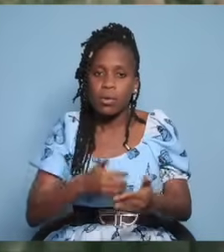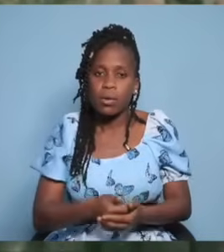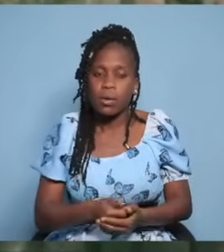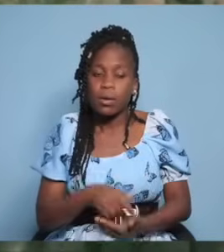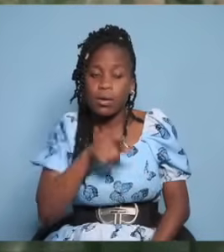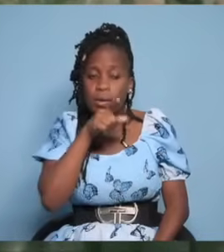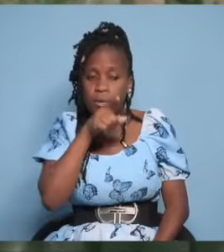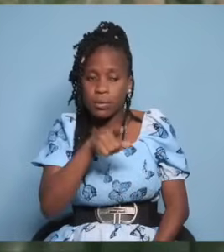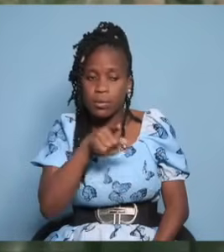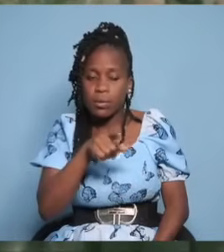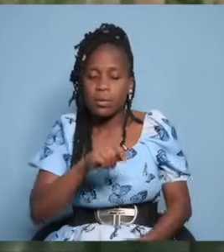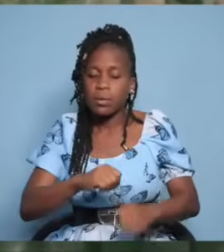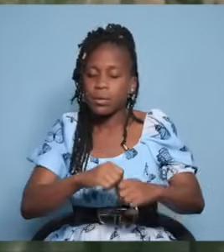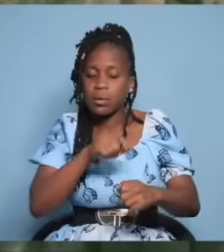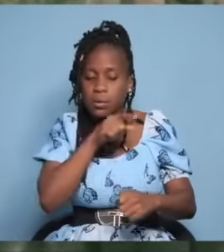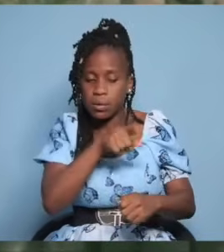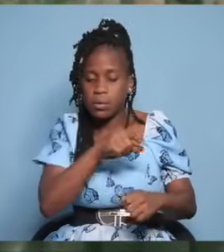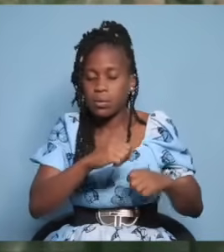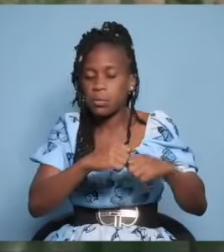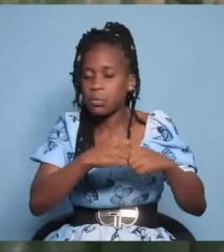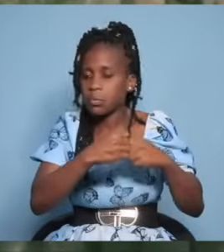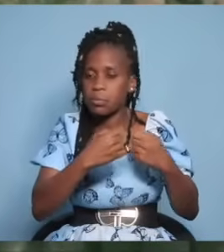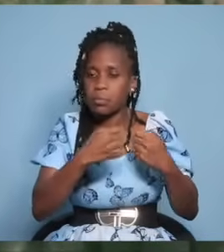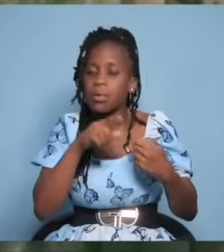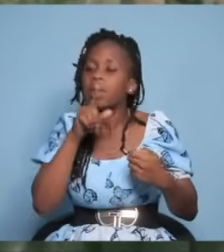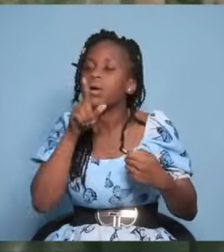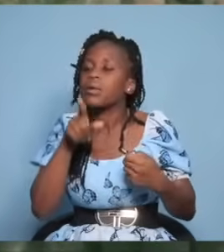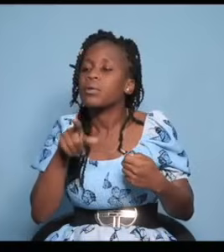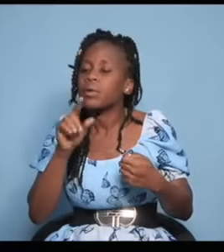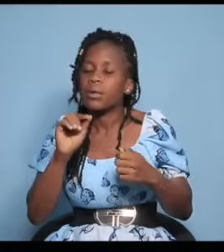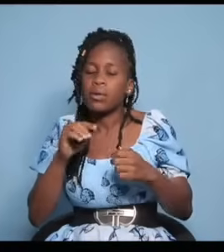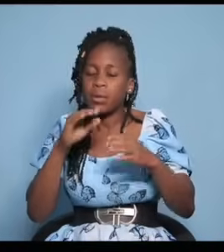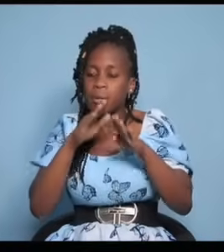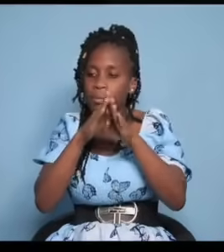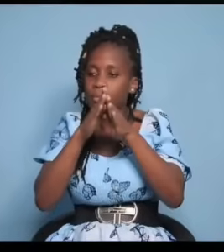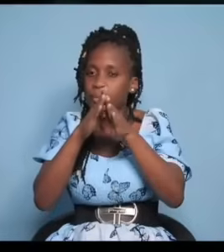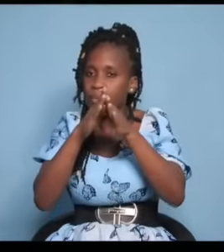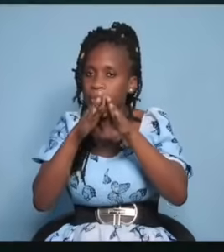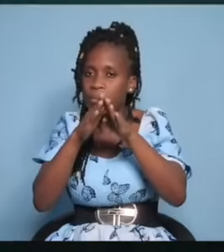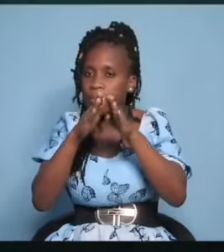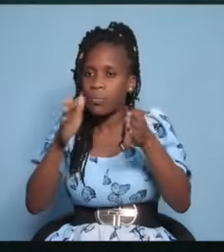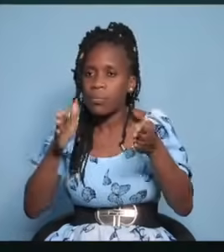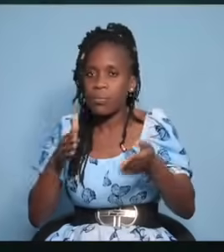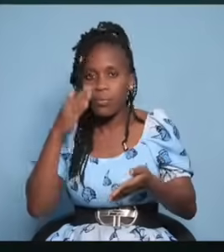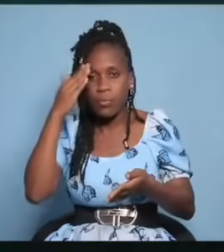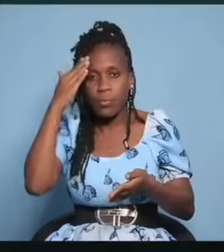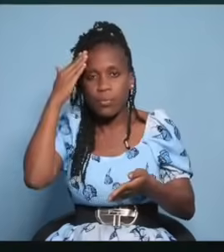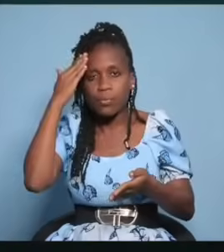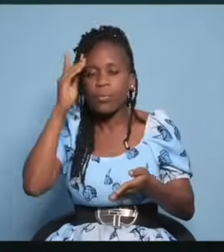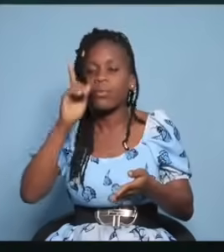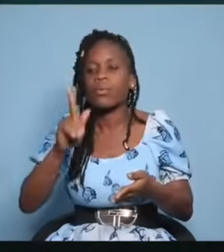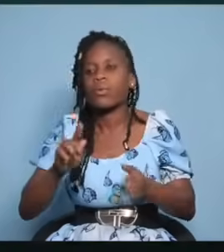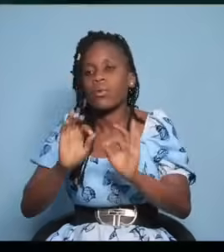recorder ilikuwa imeharibika sana. Black box ilikuwa iko shwari kabisa. Timu ya aviation expert